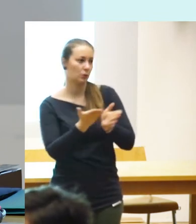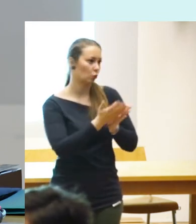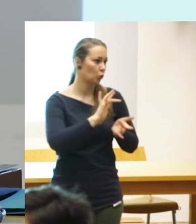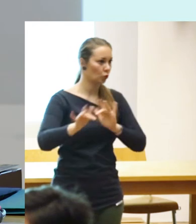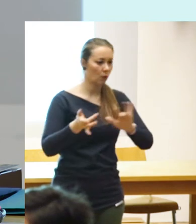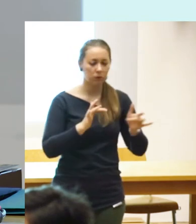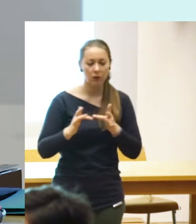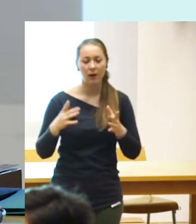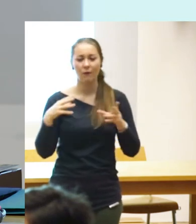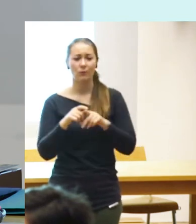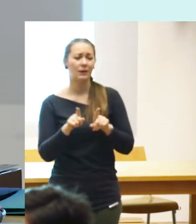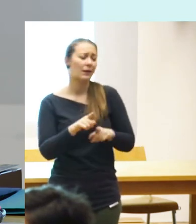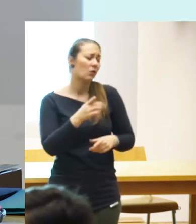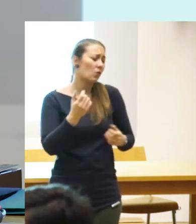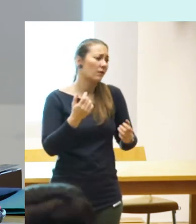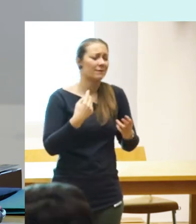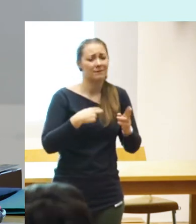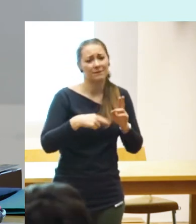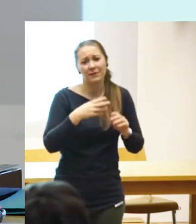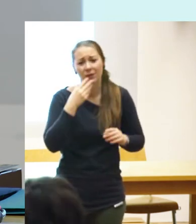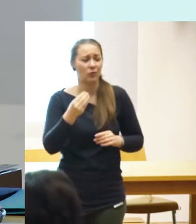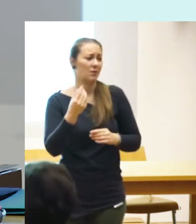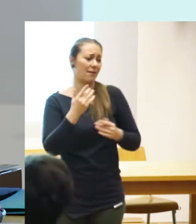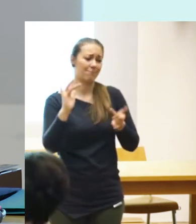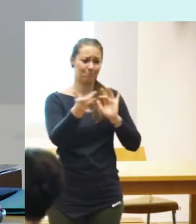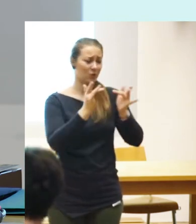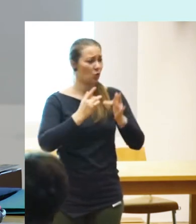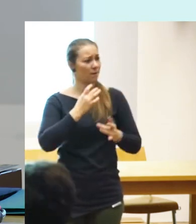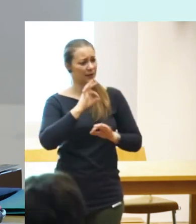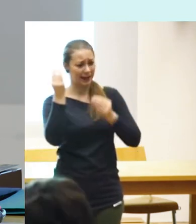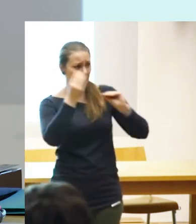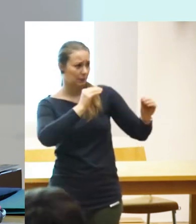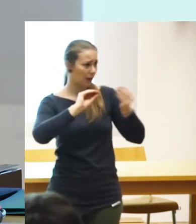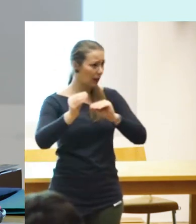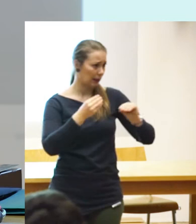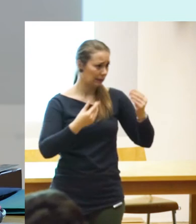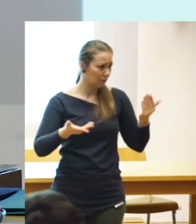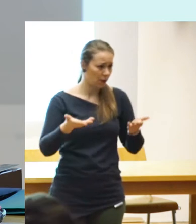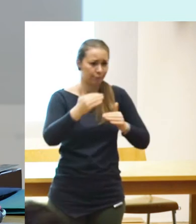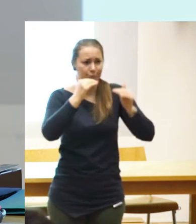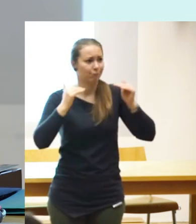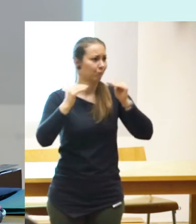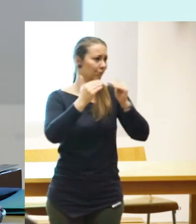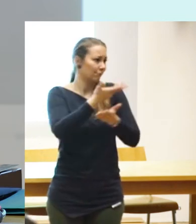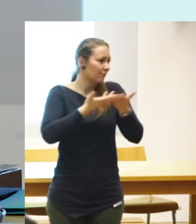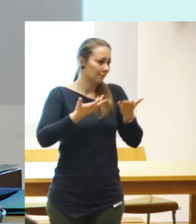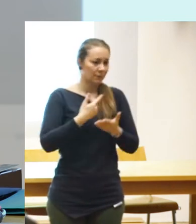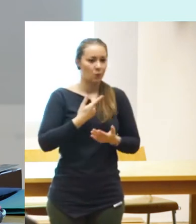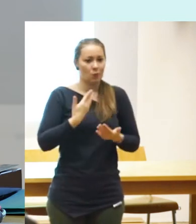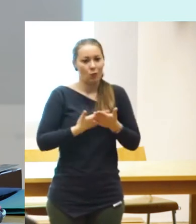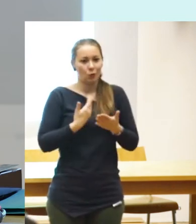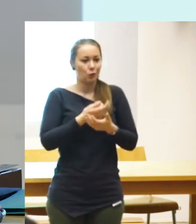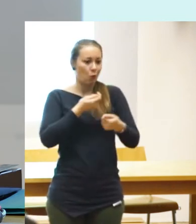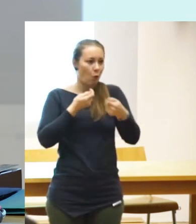pravidla spolupráce a koexistence musí respektovat, jinak ty spolupráce prostě nejsme schopní a nejsme schopní